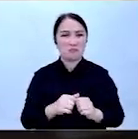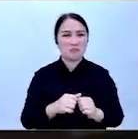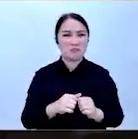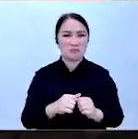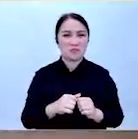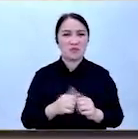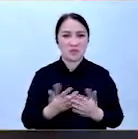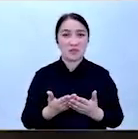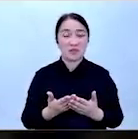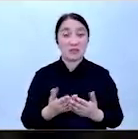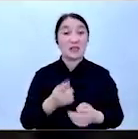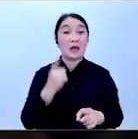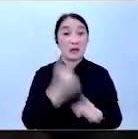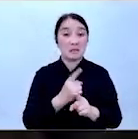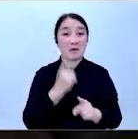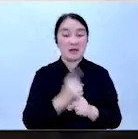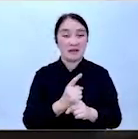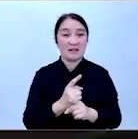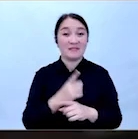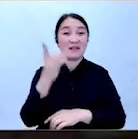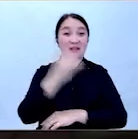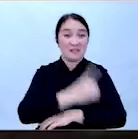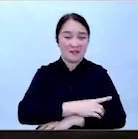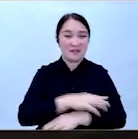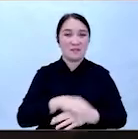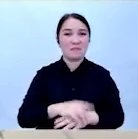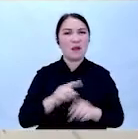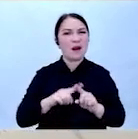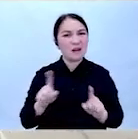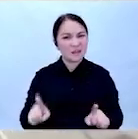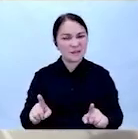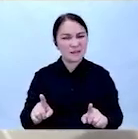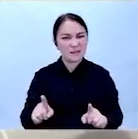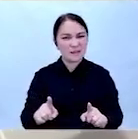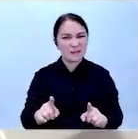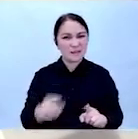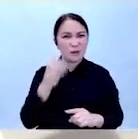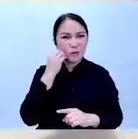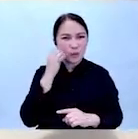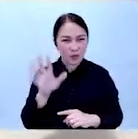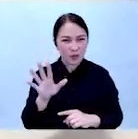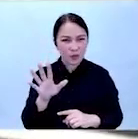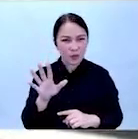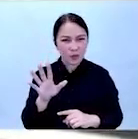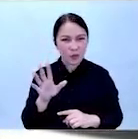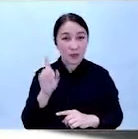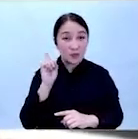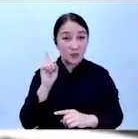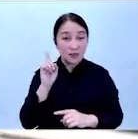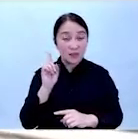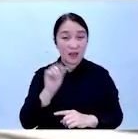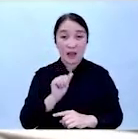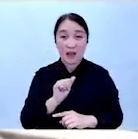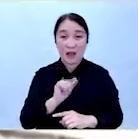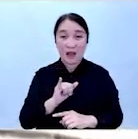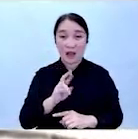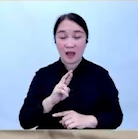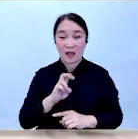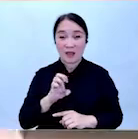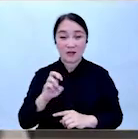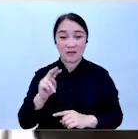lang yung araw. Pero kung si Alvin pauwi na, ang biyahero namang si Irene, ngayon palang uuwi ng